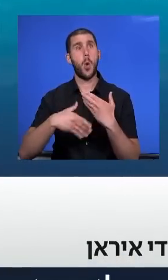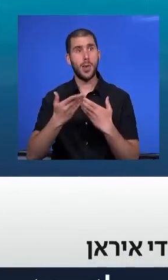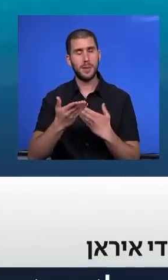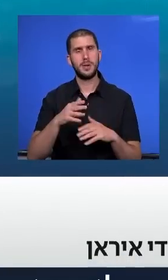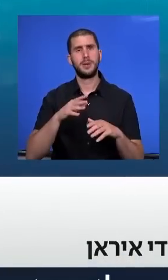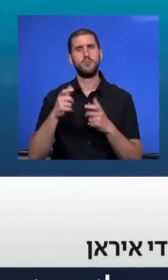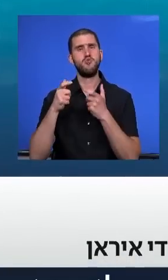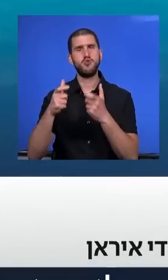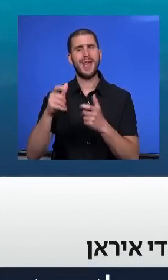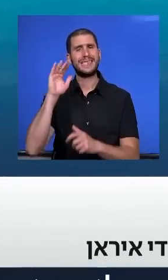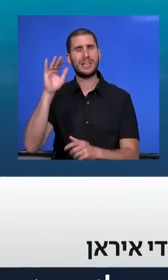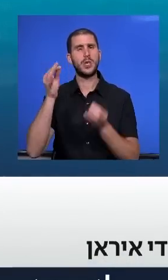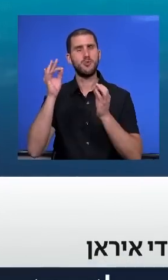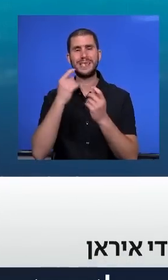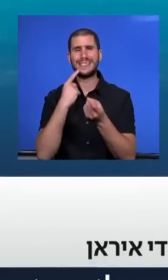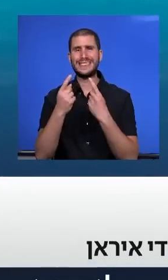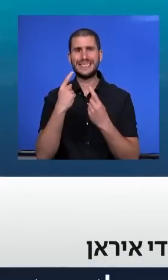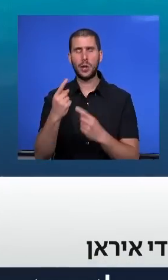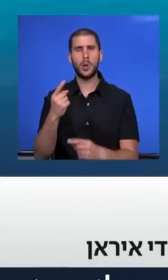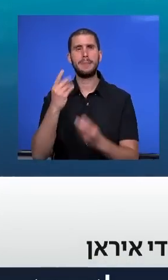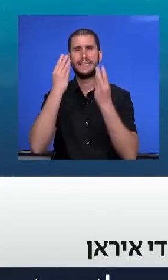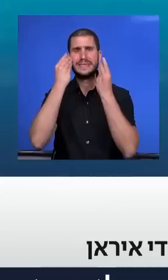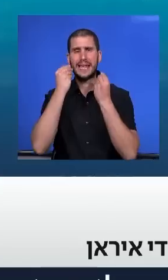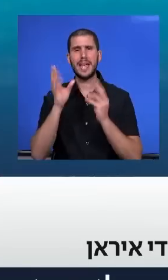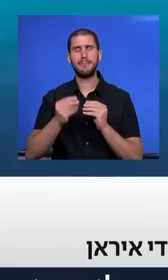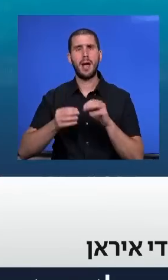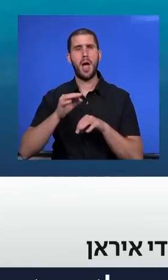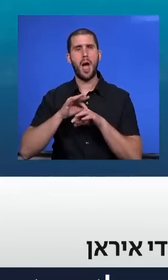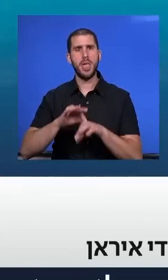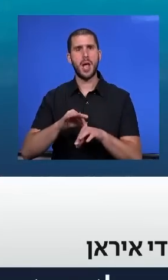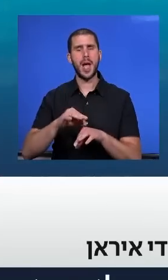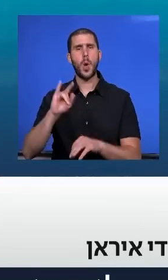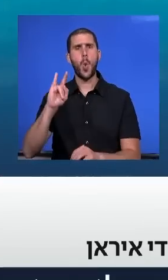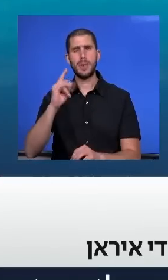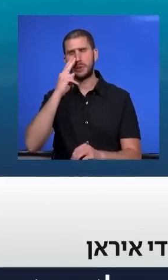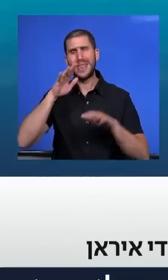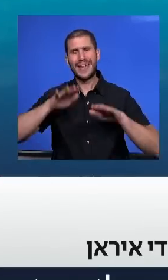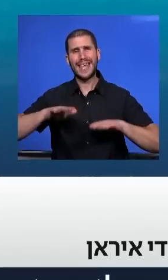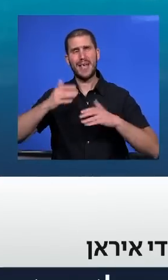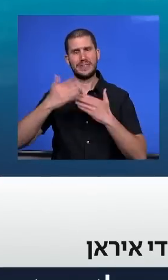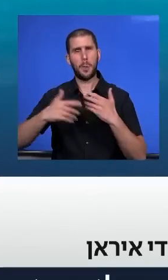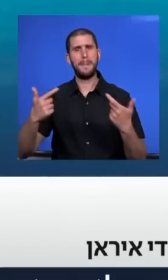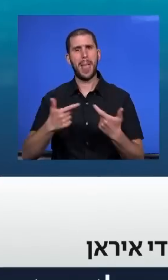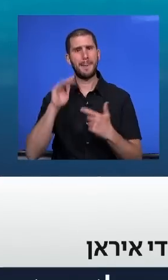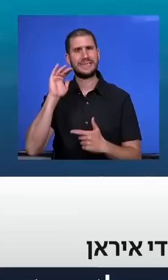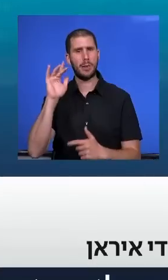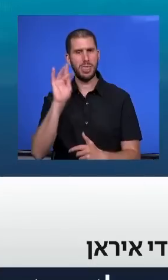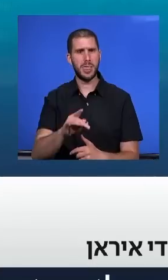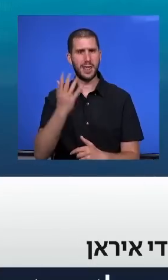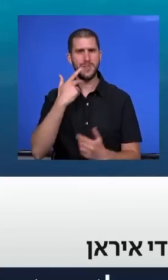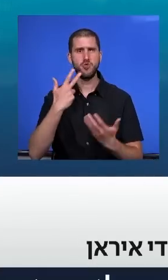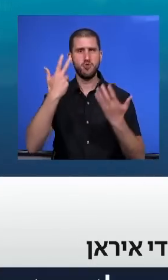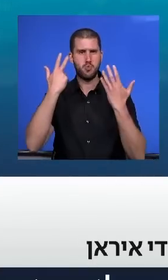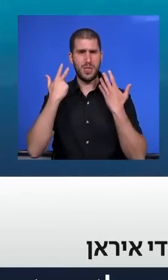משלחת סעודית רשמית שיחות נדירות בסנה עם הנהגת החות'ים בניסיון להביא לרגיעה ולסיום המלחמה שסעודיה פתחה נגדם לפני